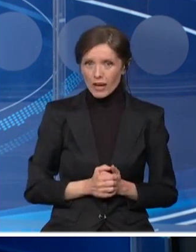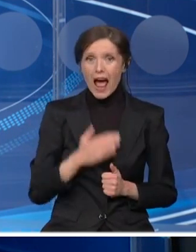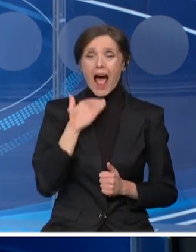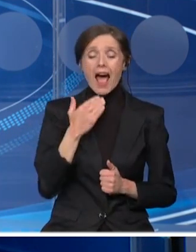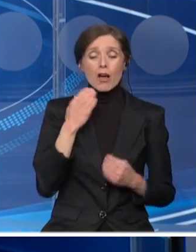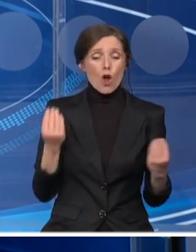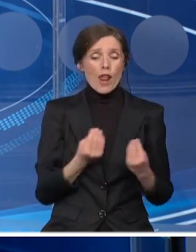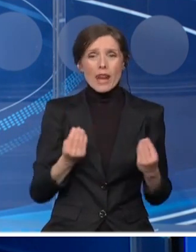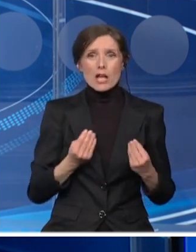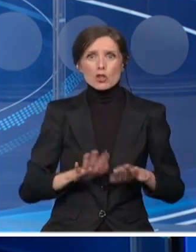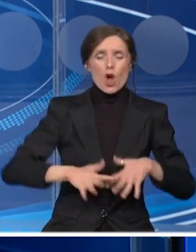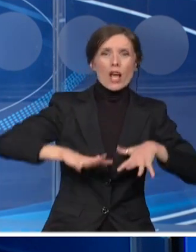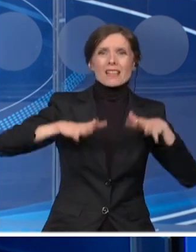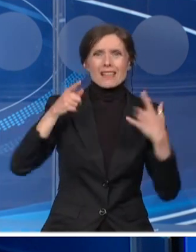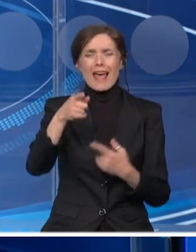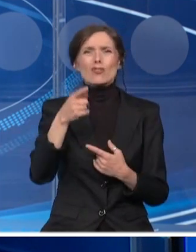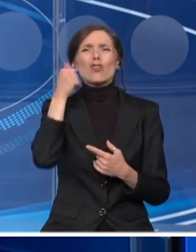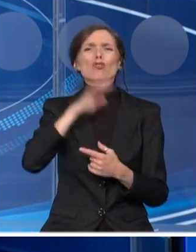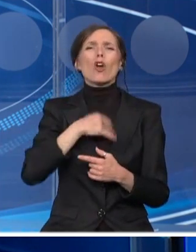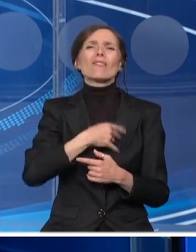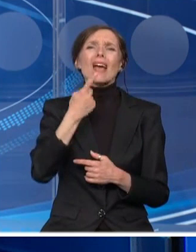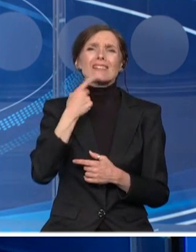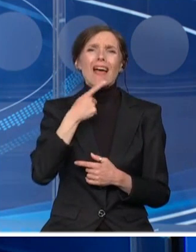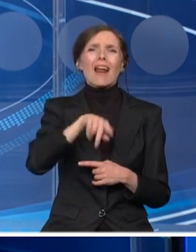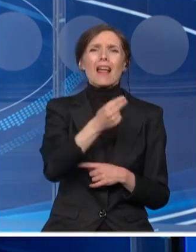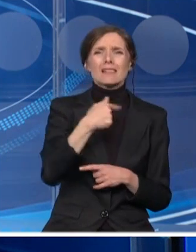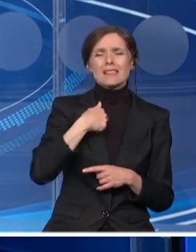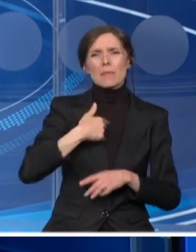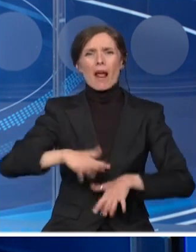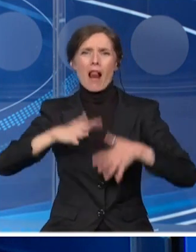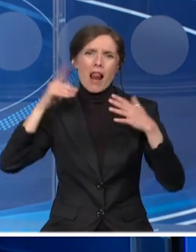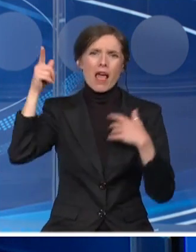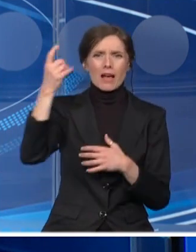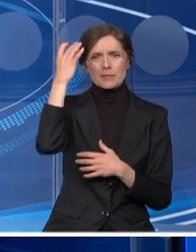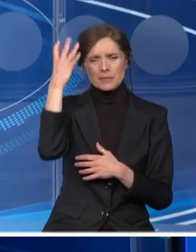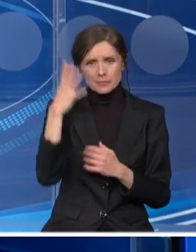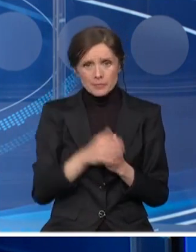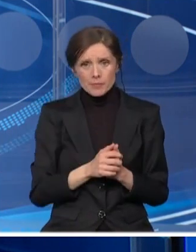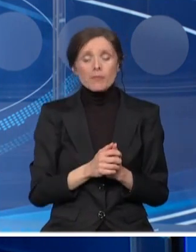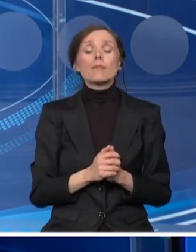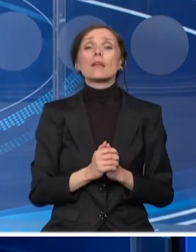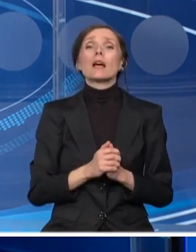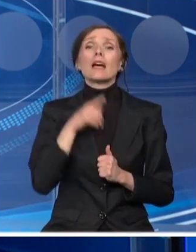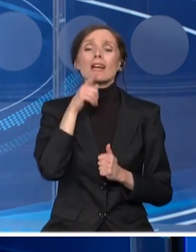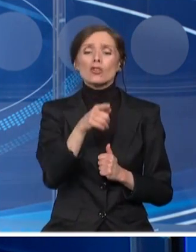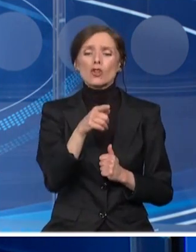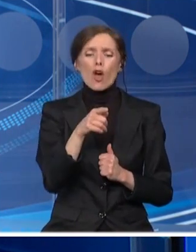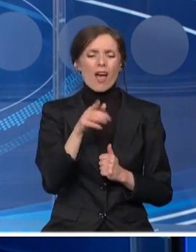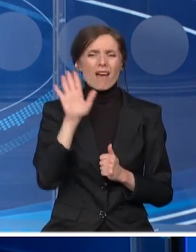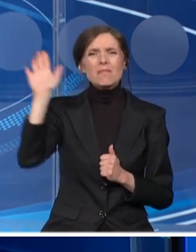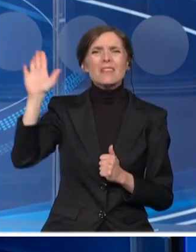histerično i ako je nešto apsurdno, onda je to niz stvari koje je naveden u onom saopštenju ili